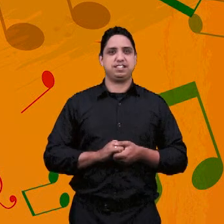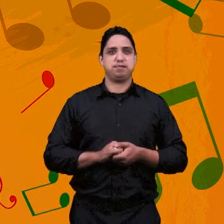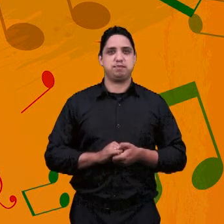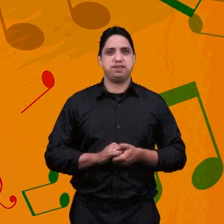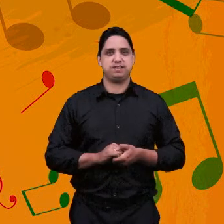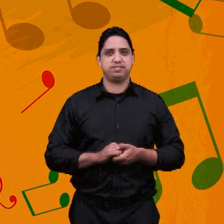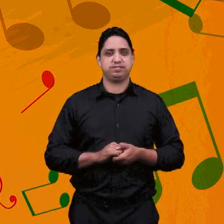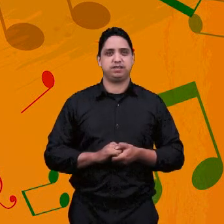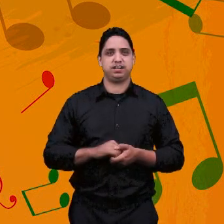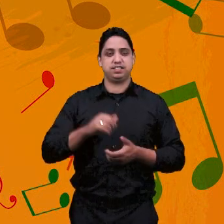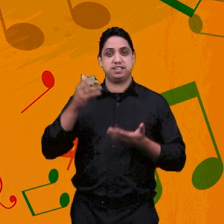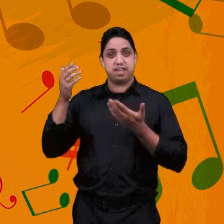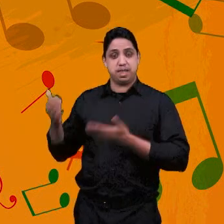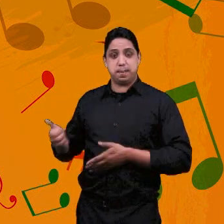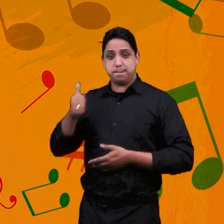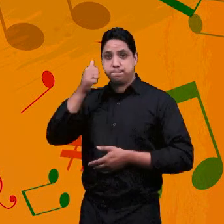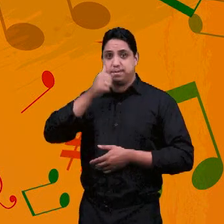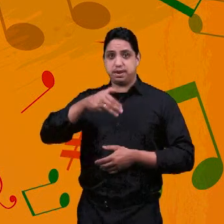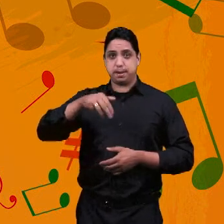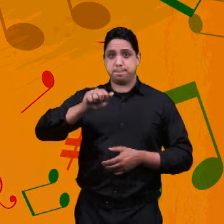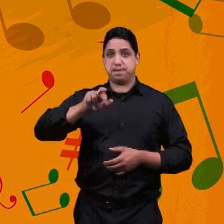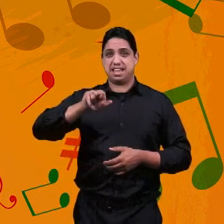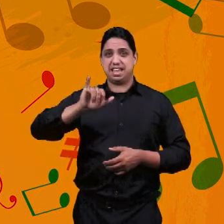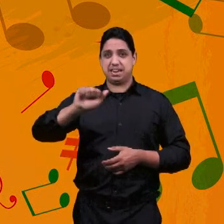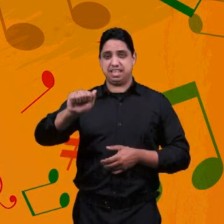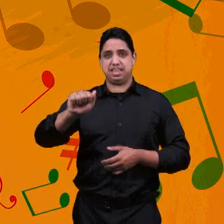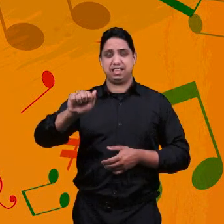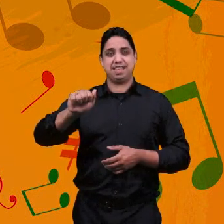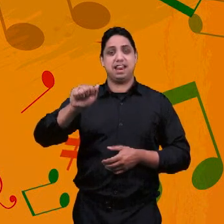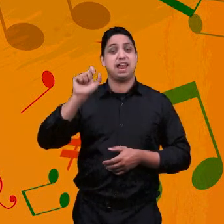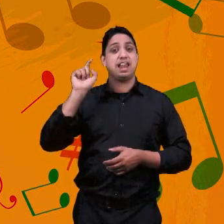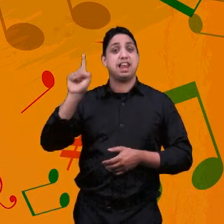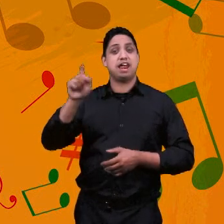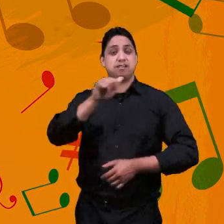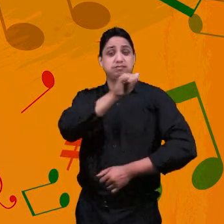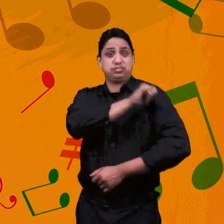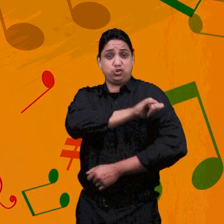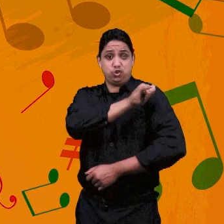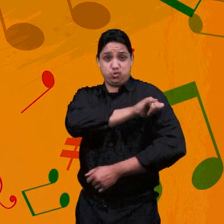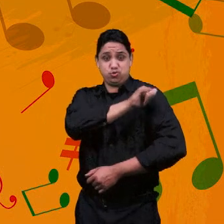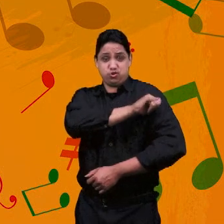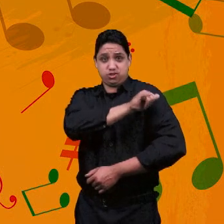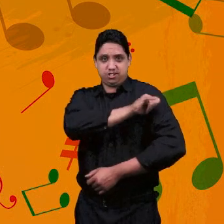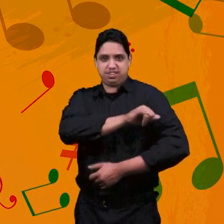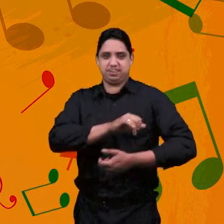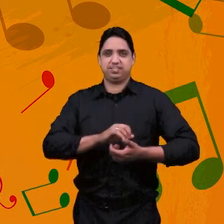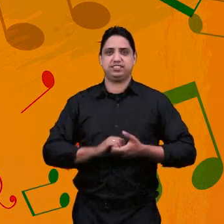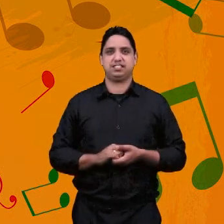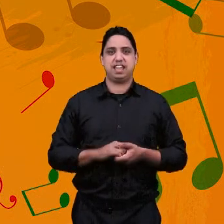Maria Victoria, 3 ans, de Campos do Goytacazes, Rio de Janeiro.